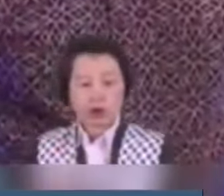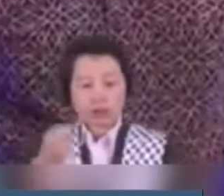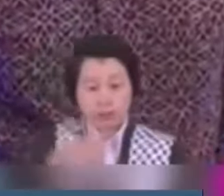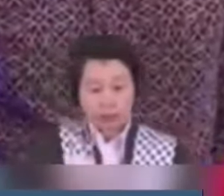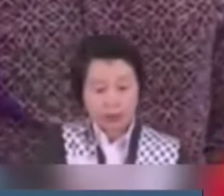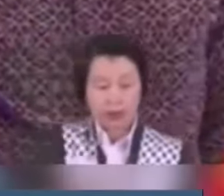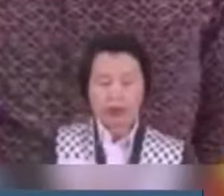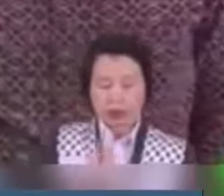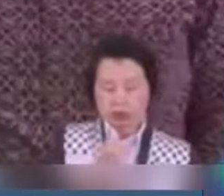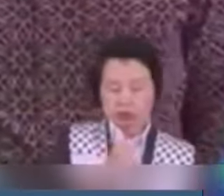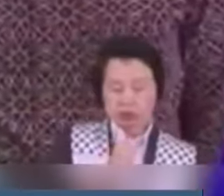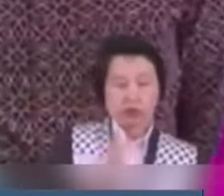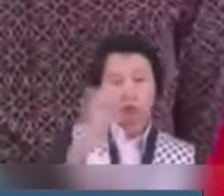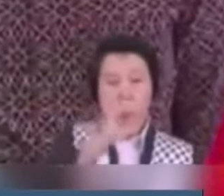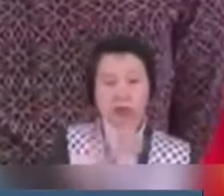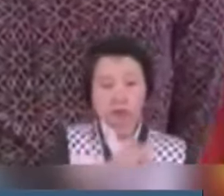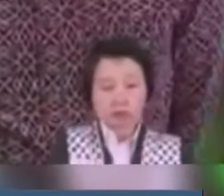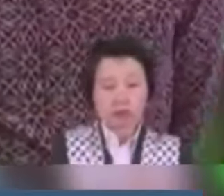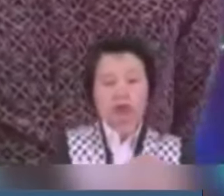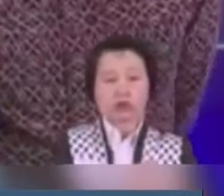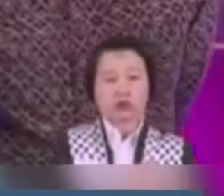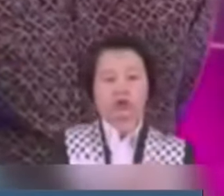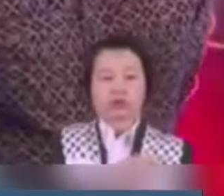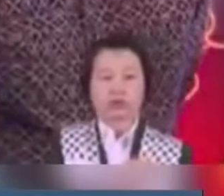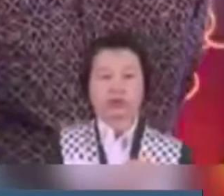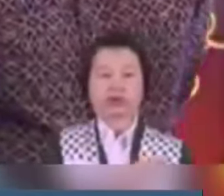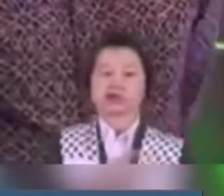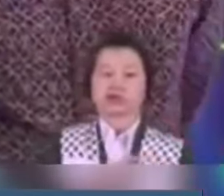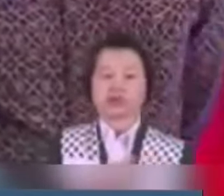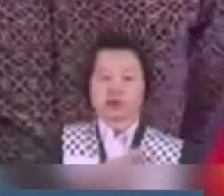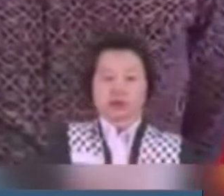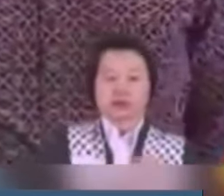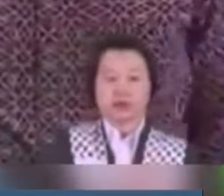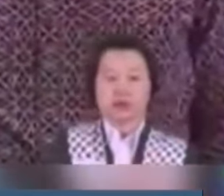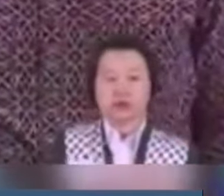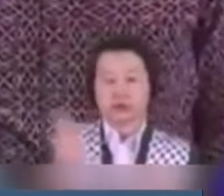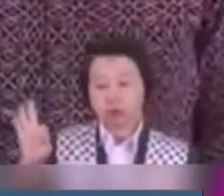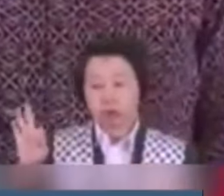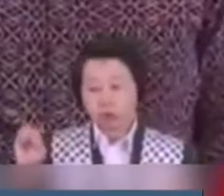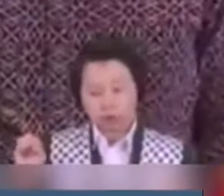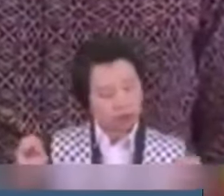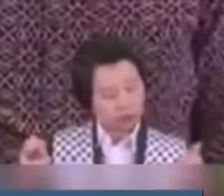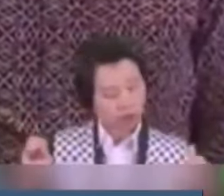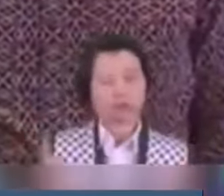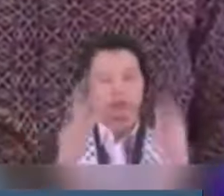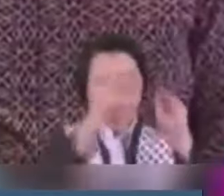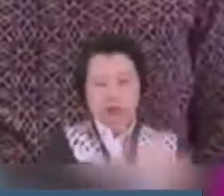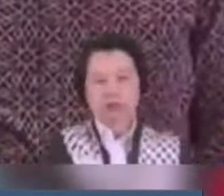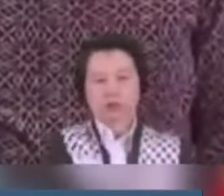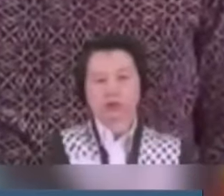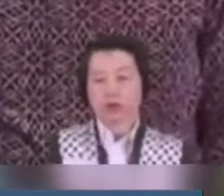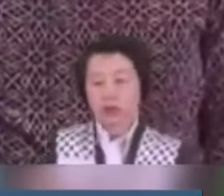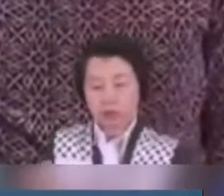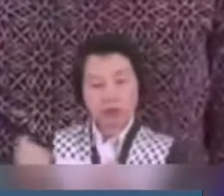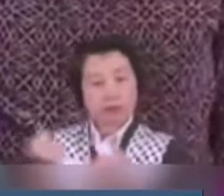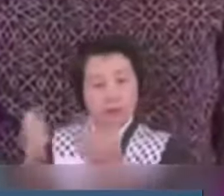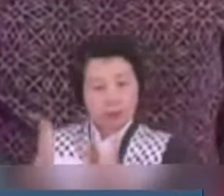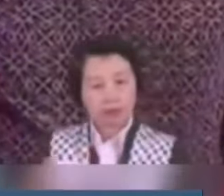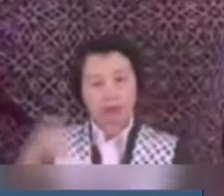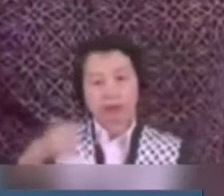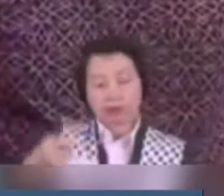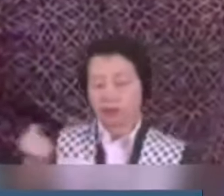Wang mengam sitik dana so R juta kena nyimpan duitnyauk ke 0%agaiii heling P